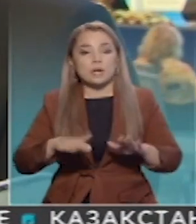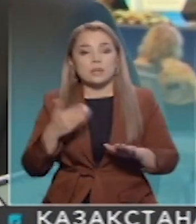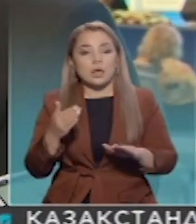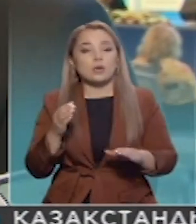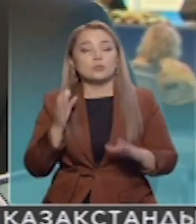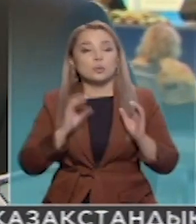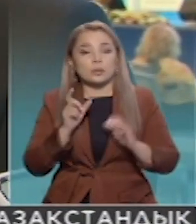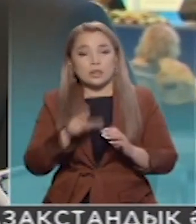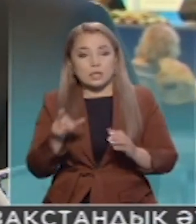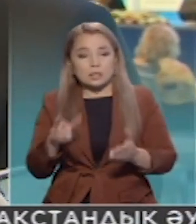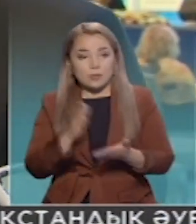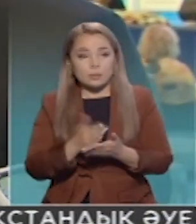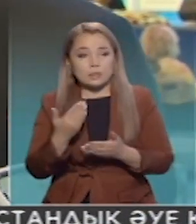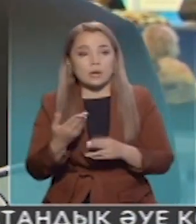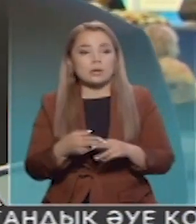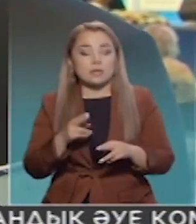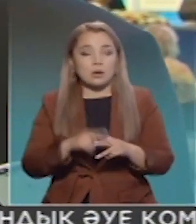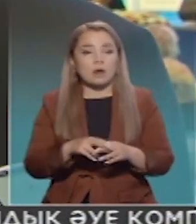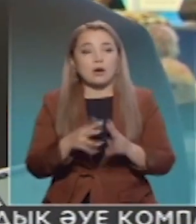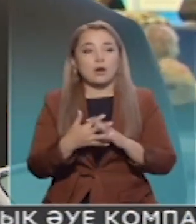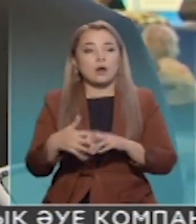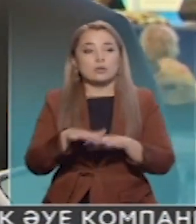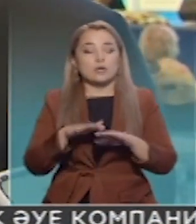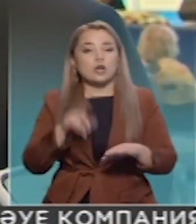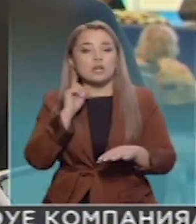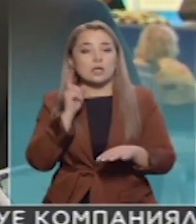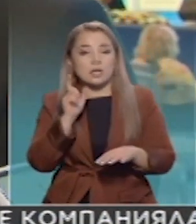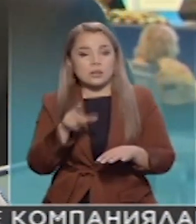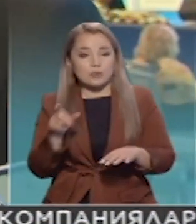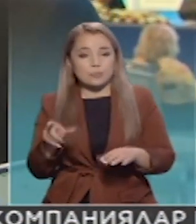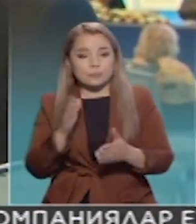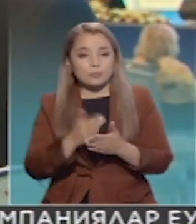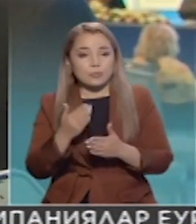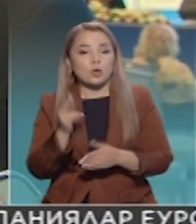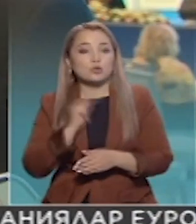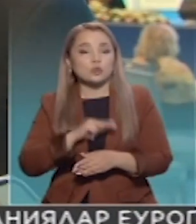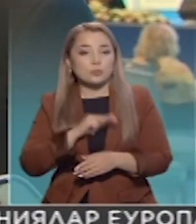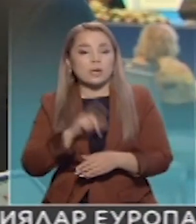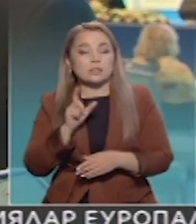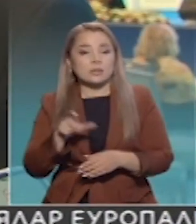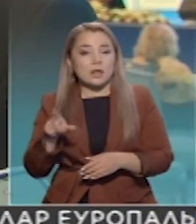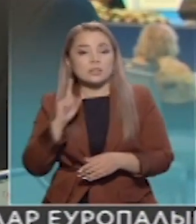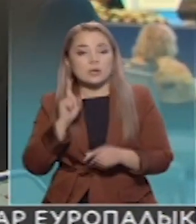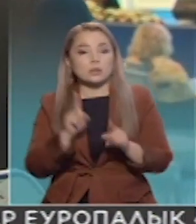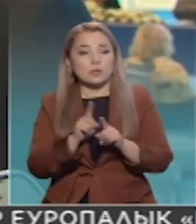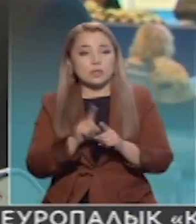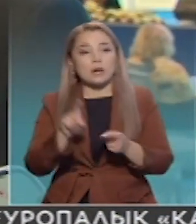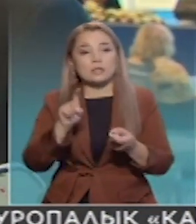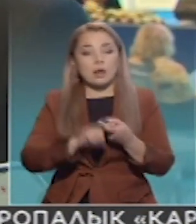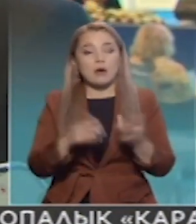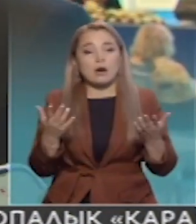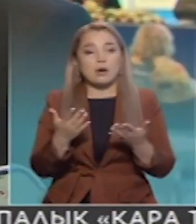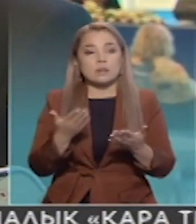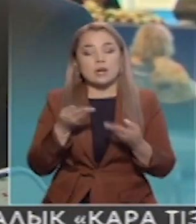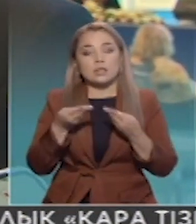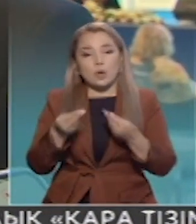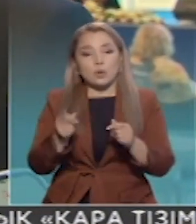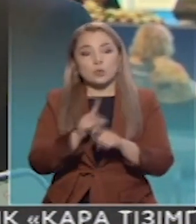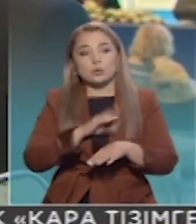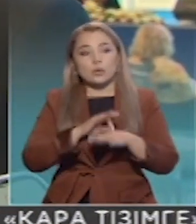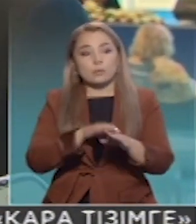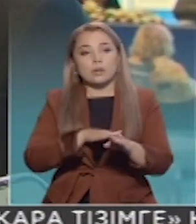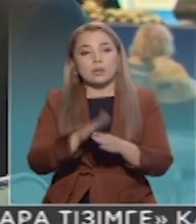студенттерге, одан кейінгі жағы, ауылдағы жастарға, жұмысшы жастарымыз деген сияқты, соларға қалай әсер етудің,